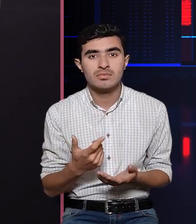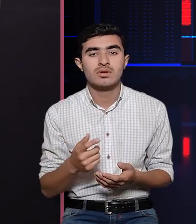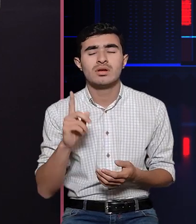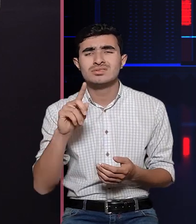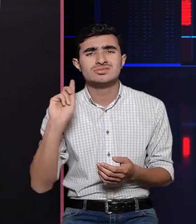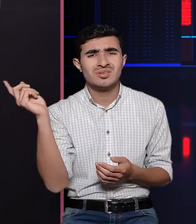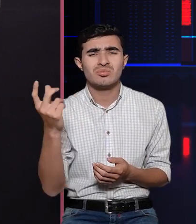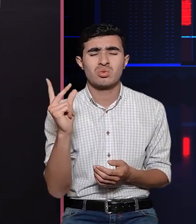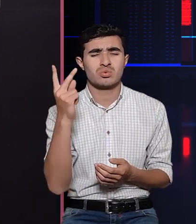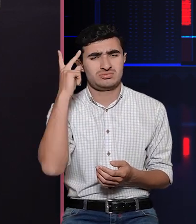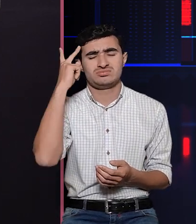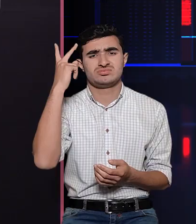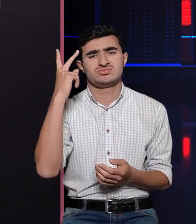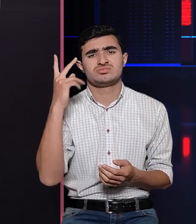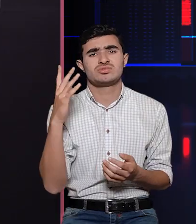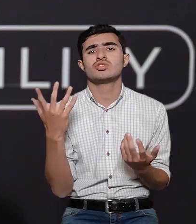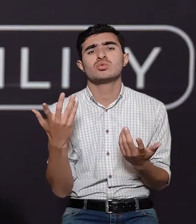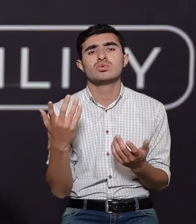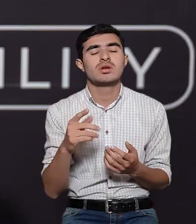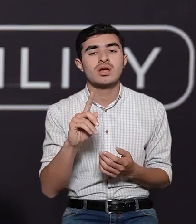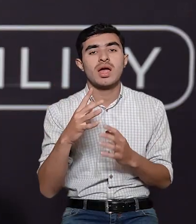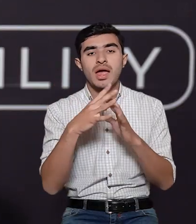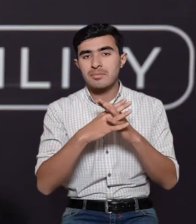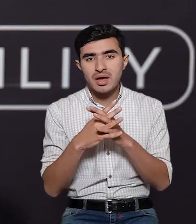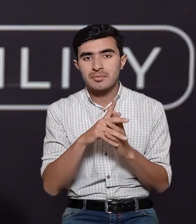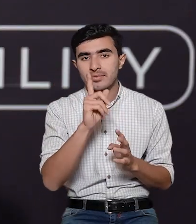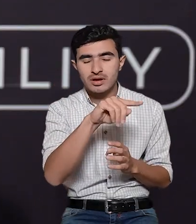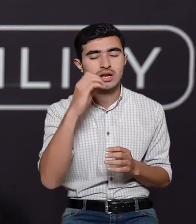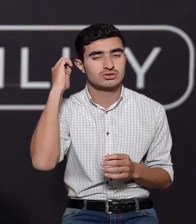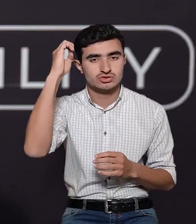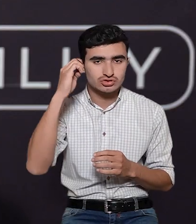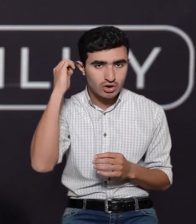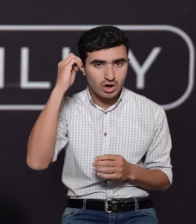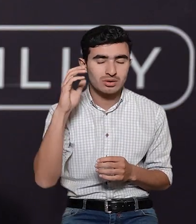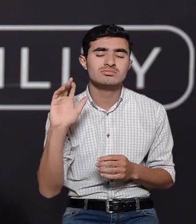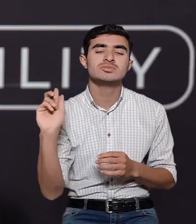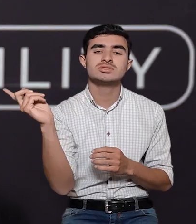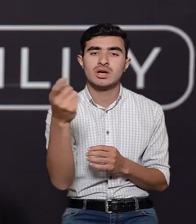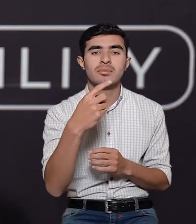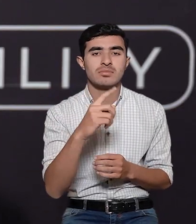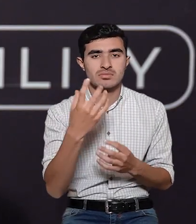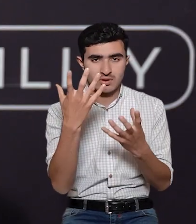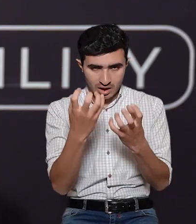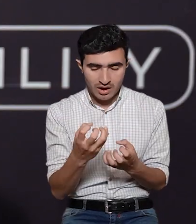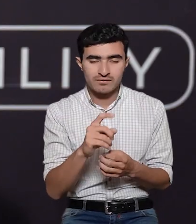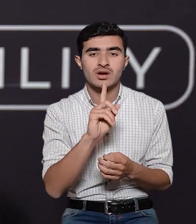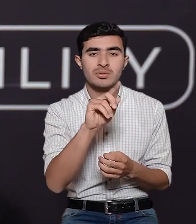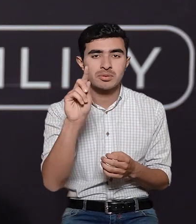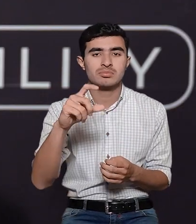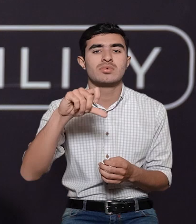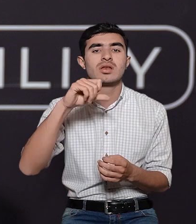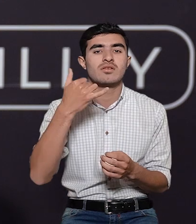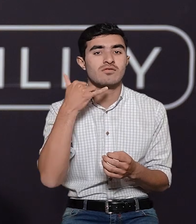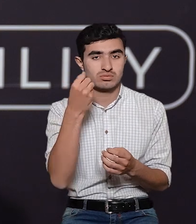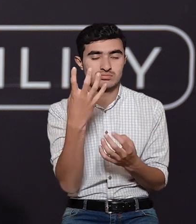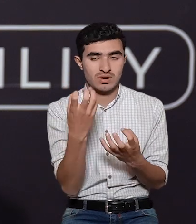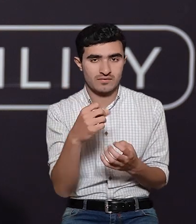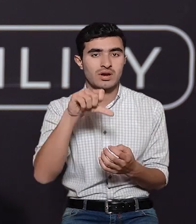سب بڑا عجیب سا لگتا تھا۔ امریکہ میں، یورپ میں، سب جگہوں پہ ایسا نمبر تو ہے